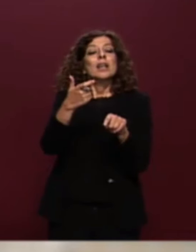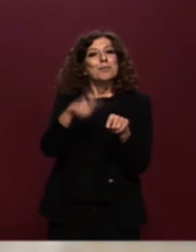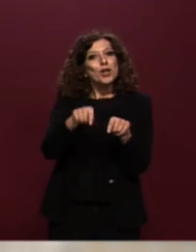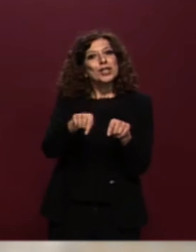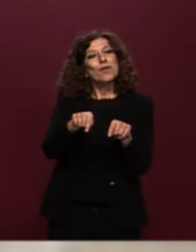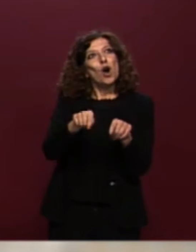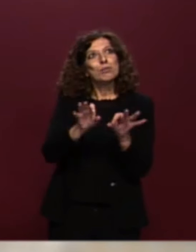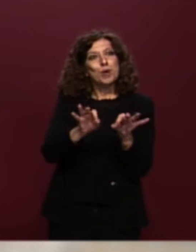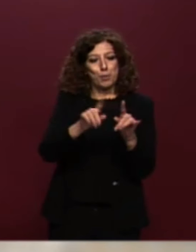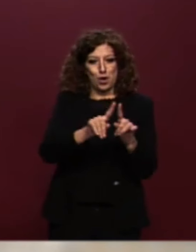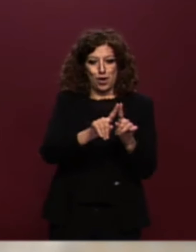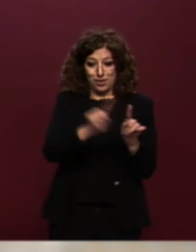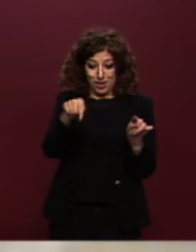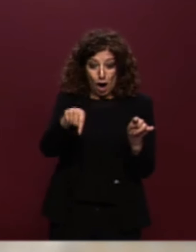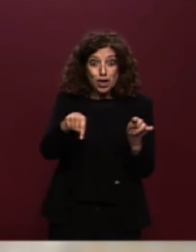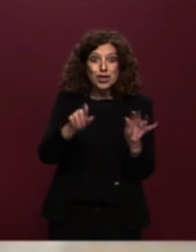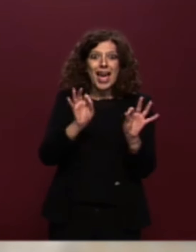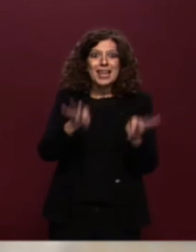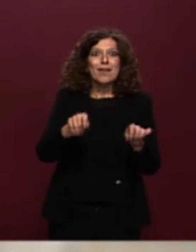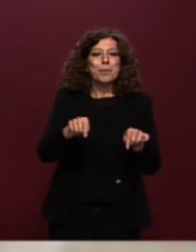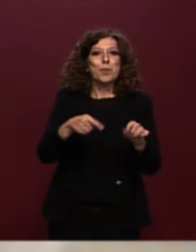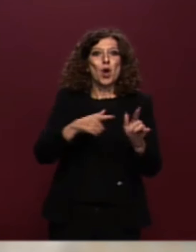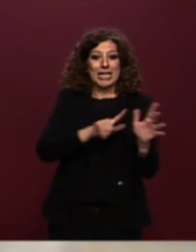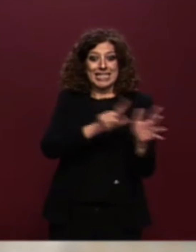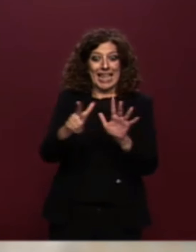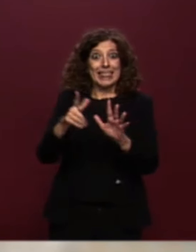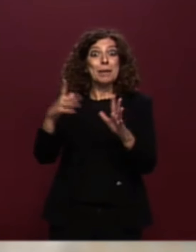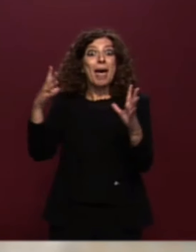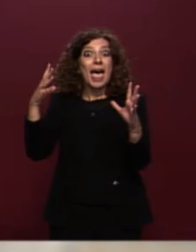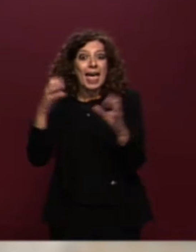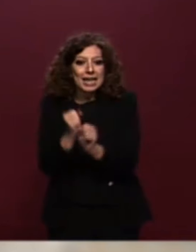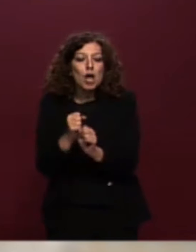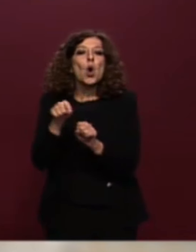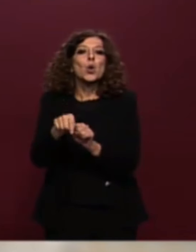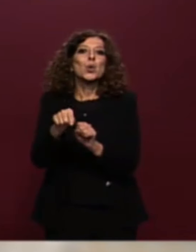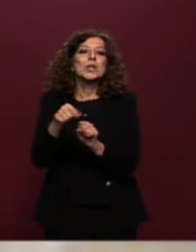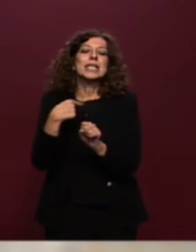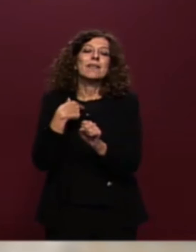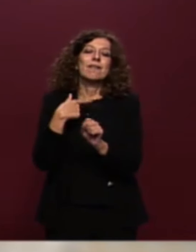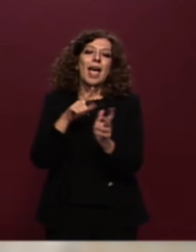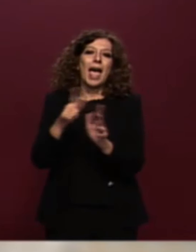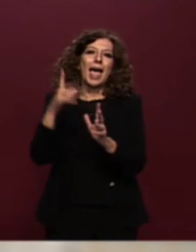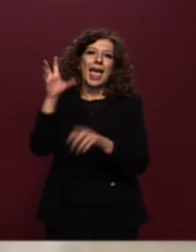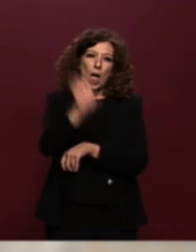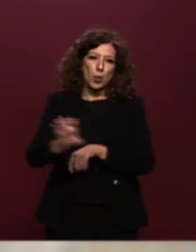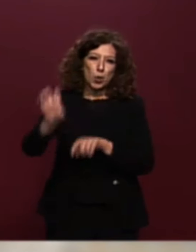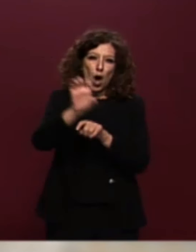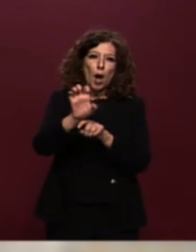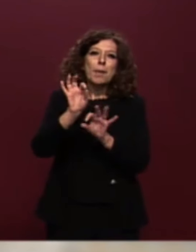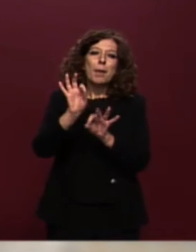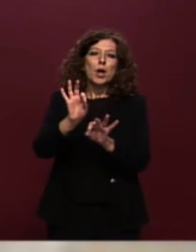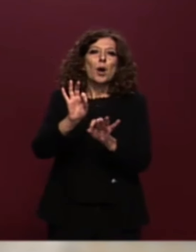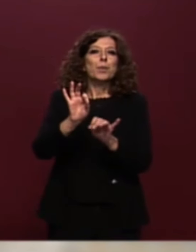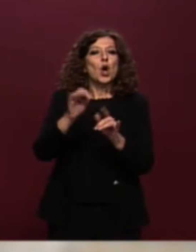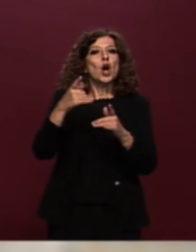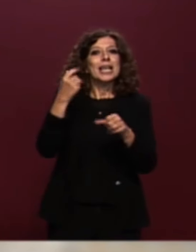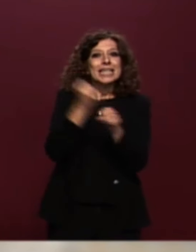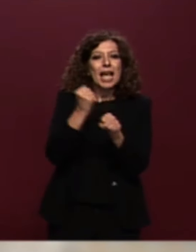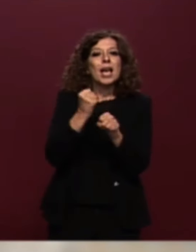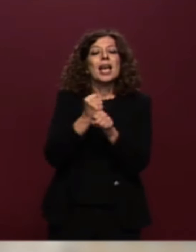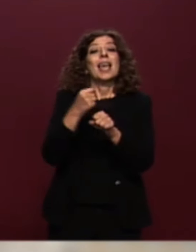della Settimana Europea per la Sicurezza e sulla Salute e sul Lavoro. Un'intuizione importante per ricordarci che